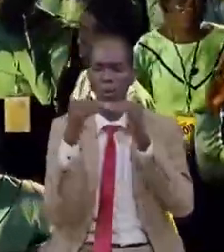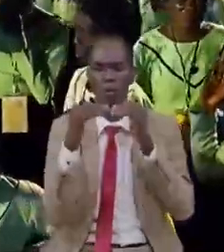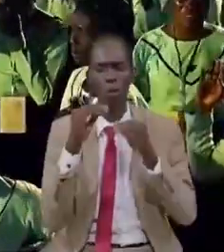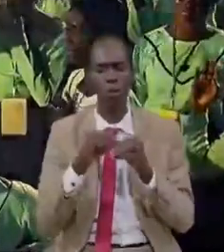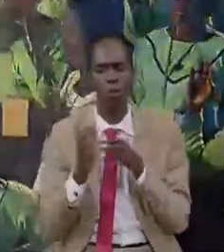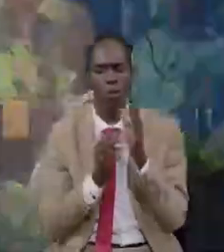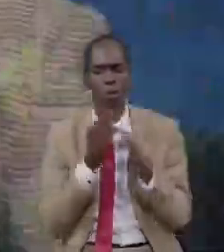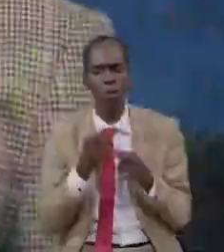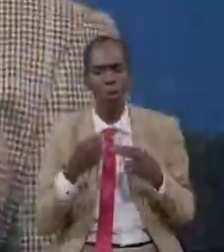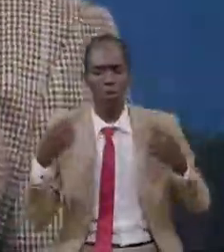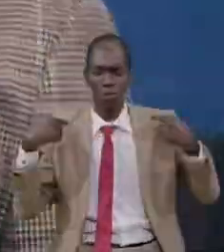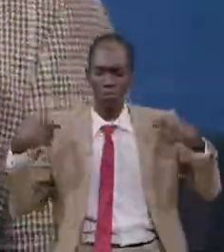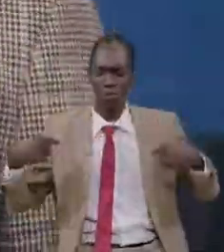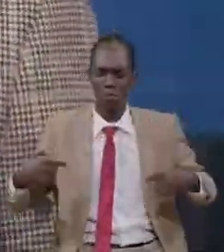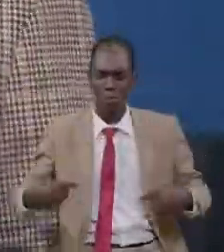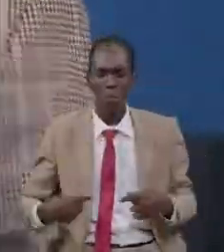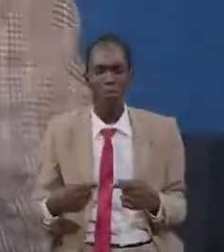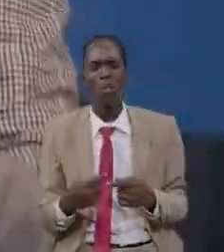Arthrite, douleur.